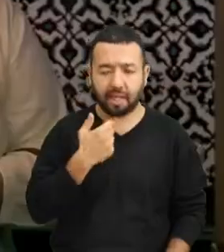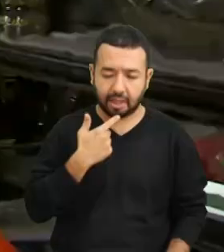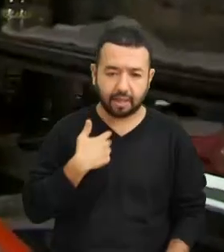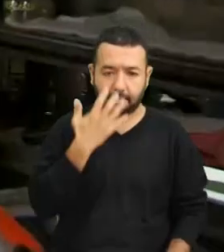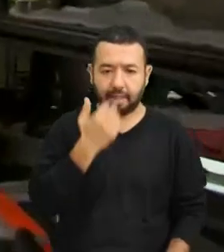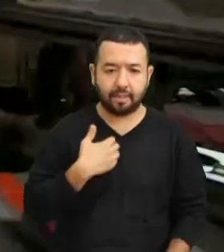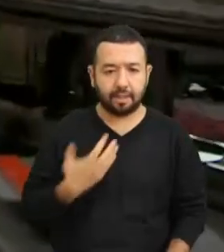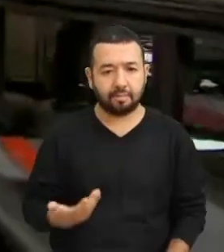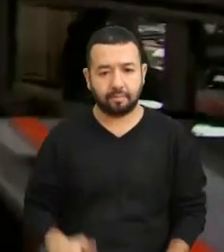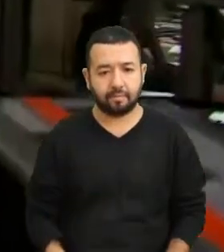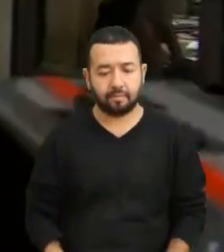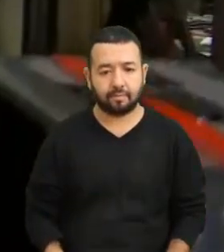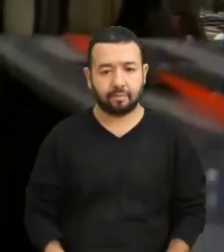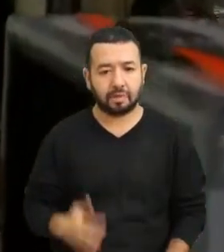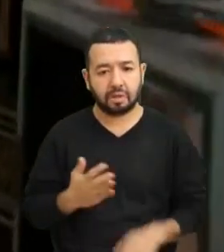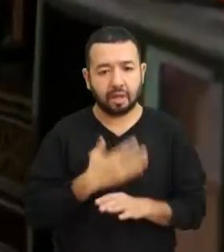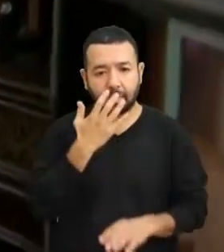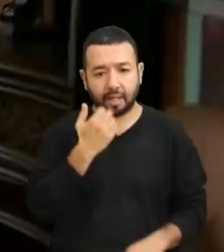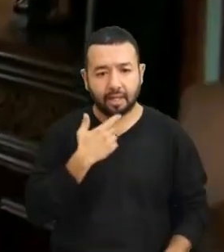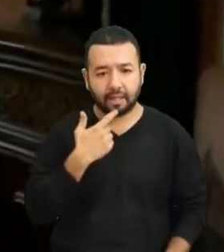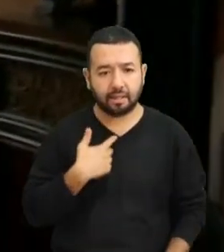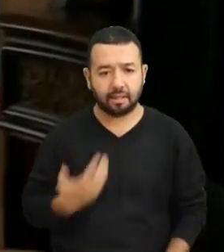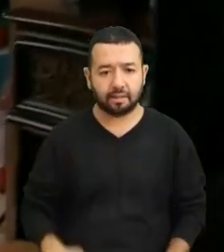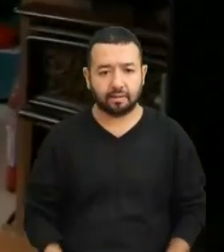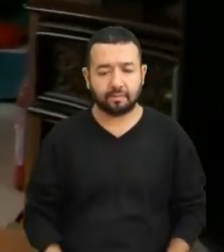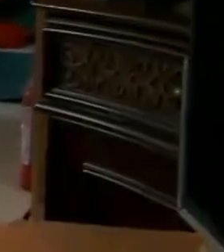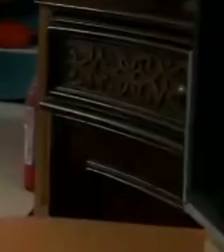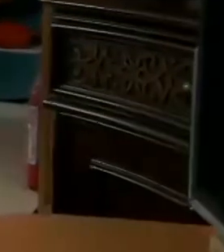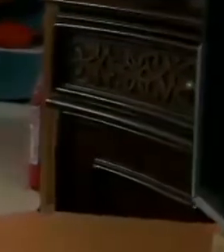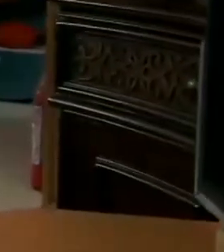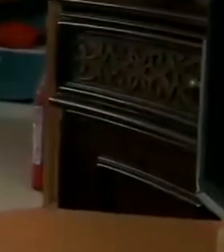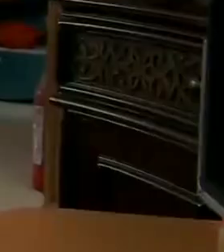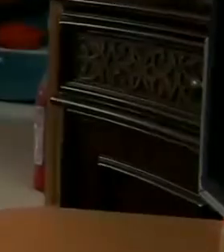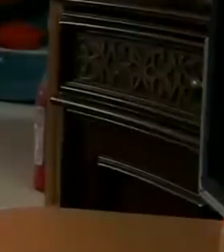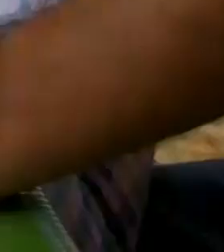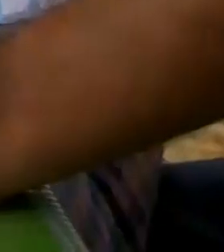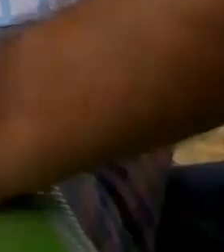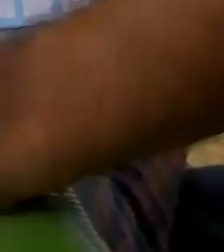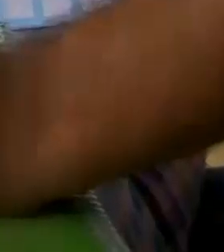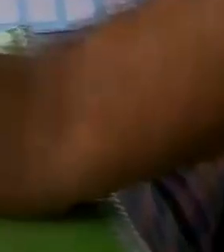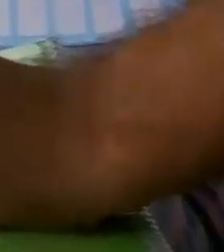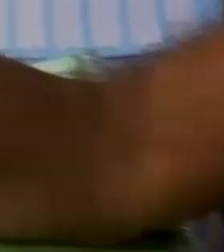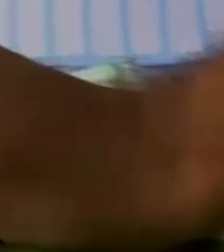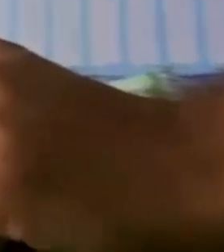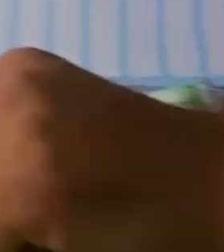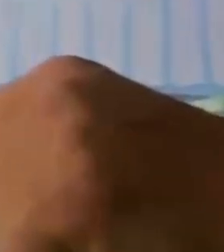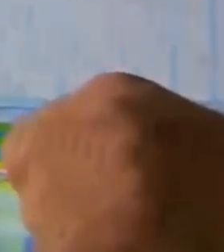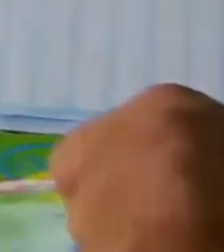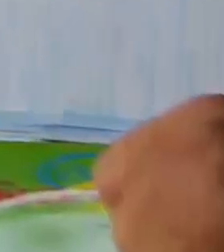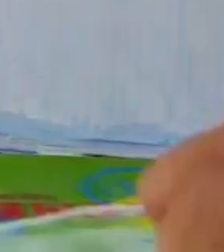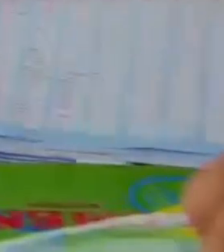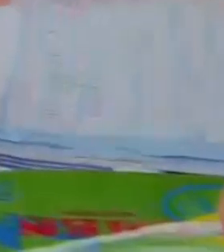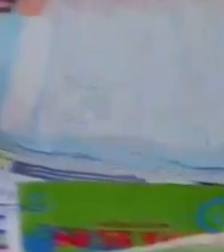bekleyelim. Niye bekleyin dedi ya? Burhan'ın kapıya sırtı dönük. Anne babasını görmedi. Sarp hayretler